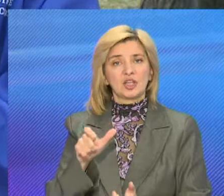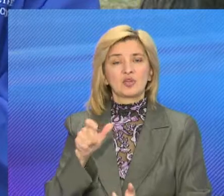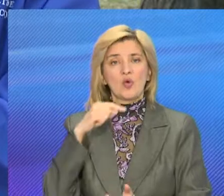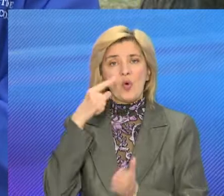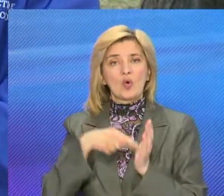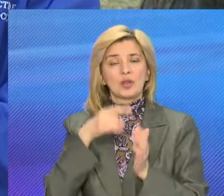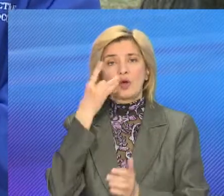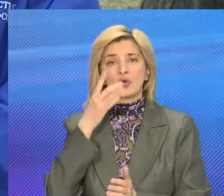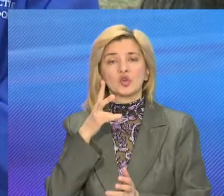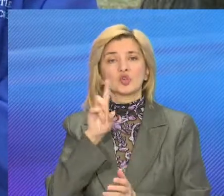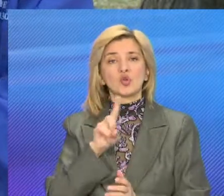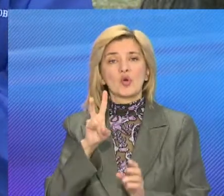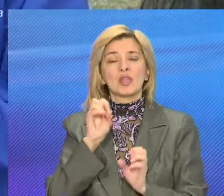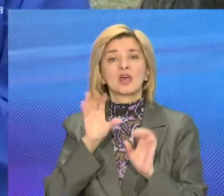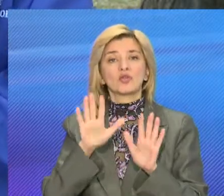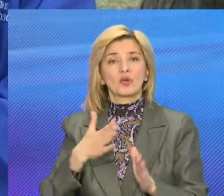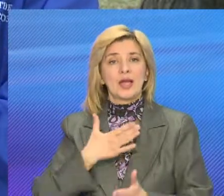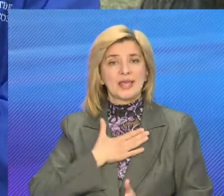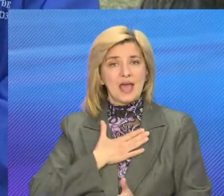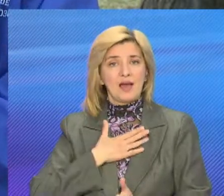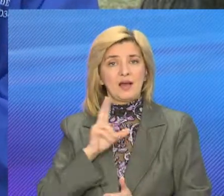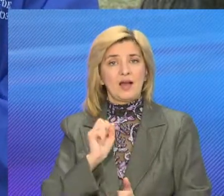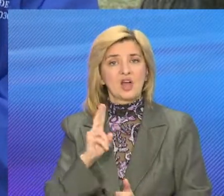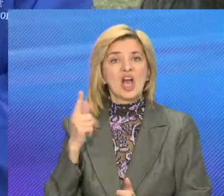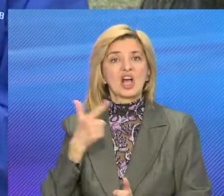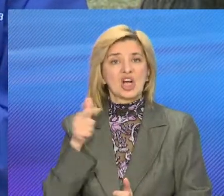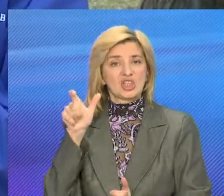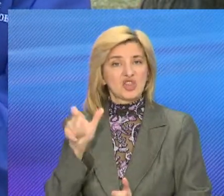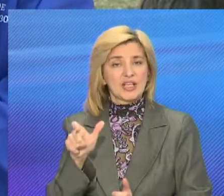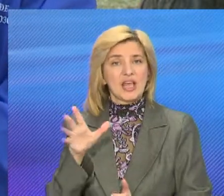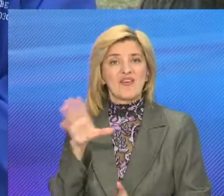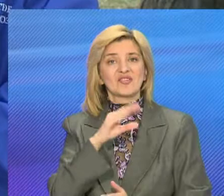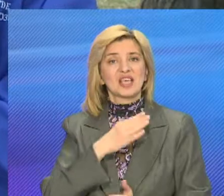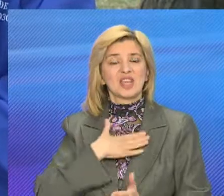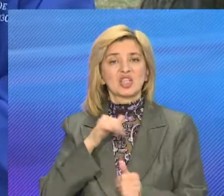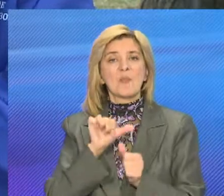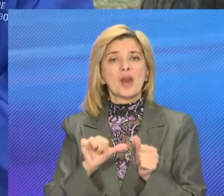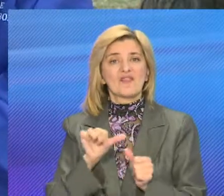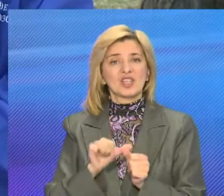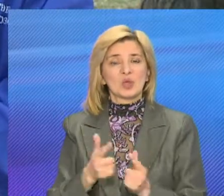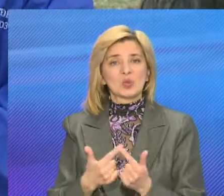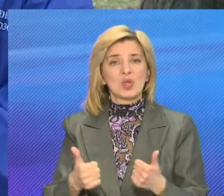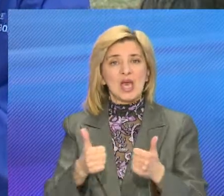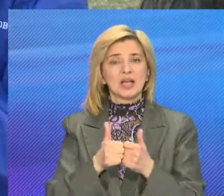не только я как гражданин, а все наши профсоюзные организации принимают участие вот в этом нашем месячнике